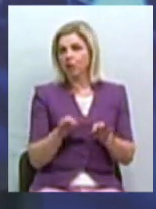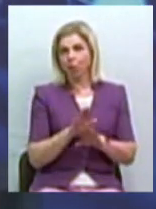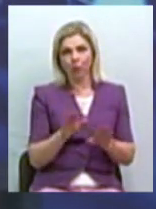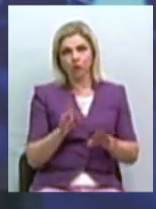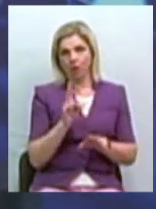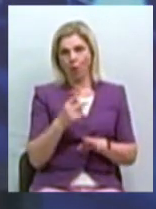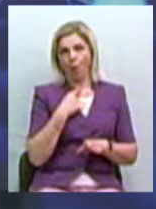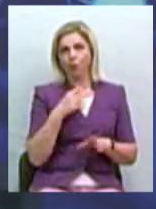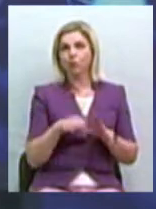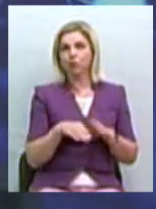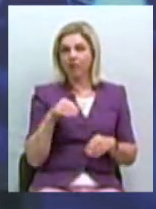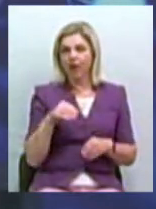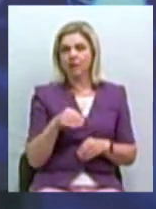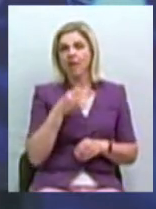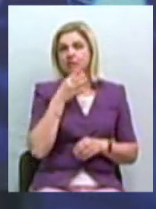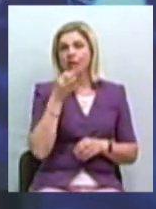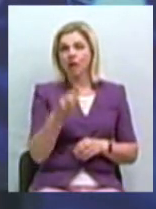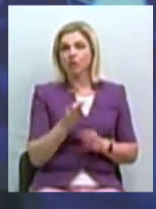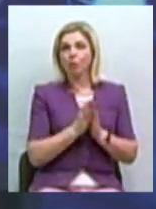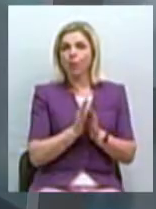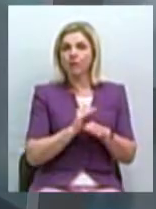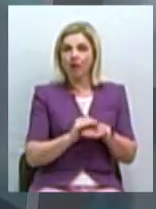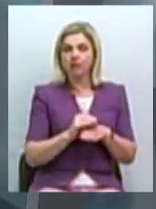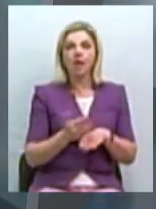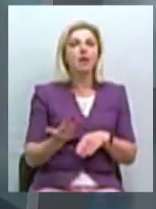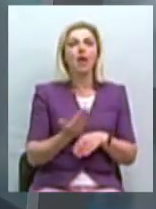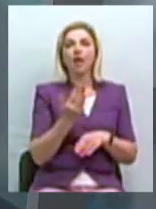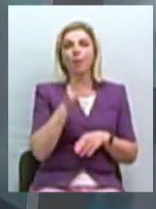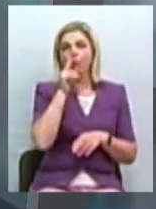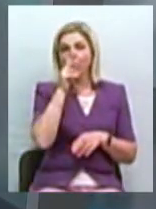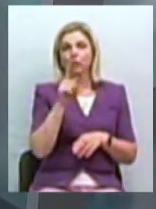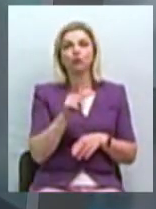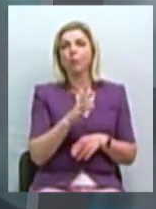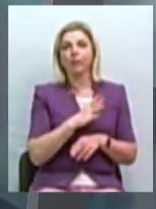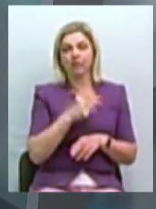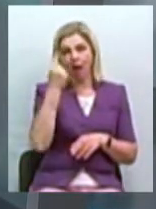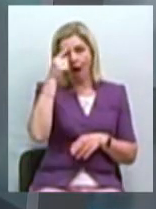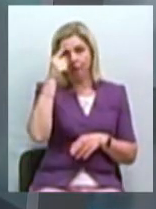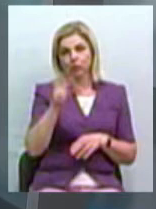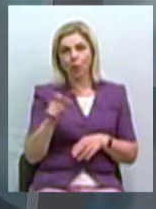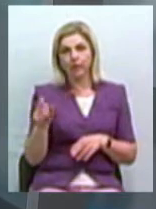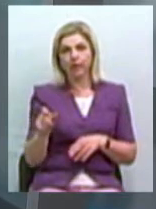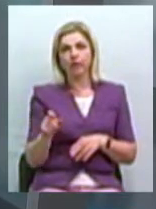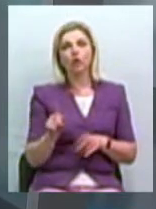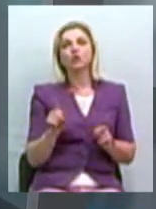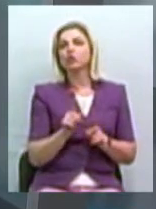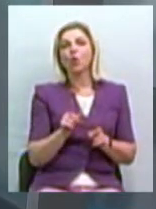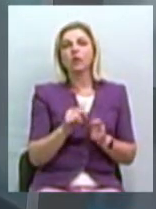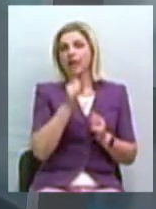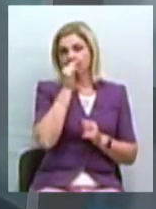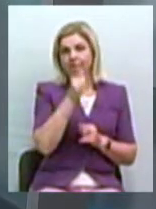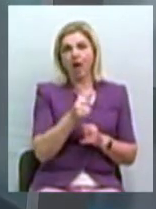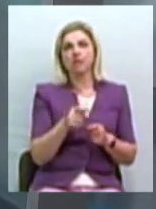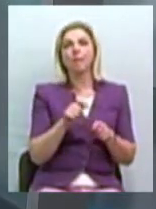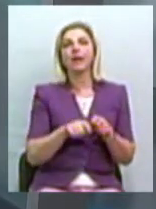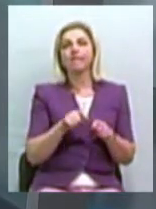голосування. Скажіть, будь ласка, які помилки допускали автори, що не давало проєктам пройти перевірку? Ну, в цьому